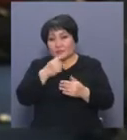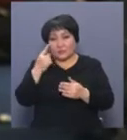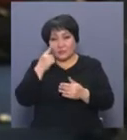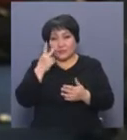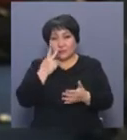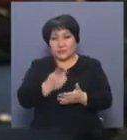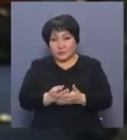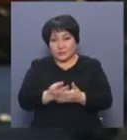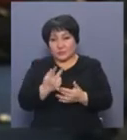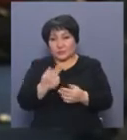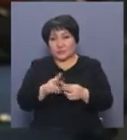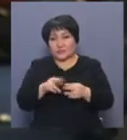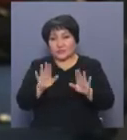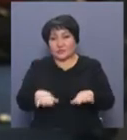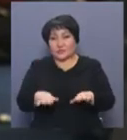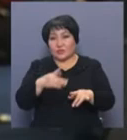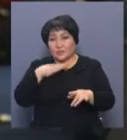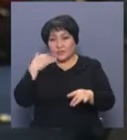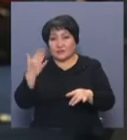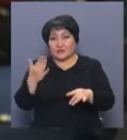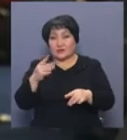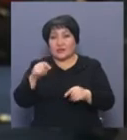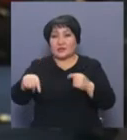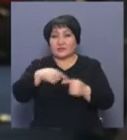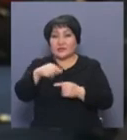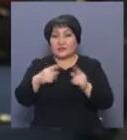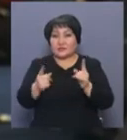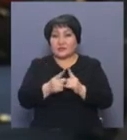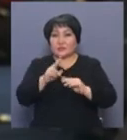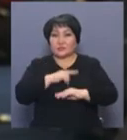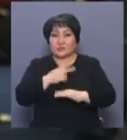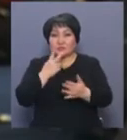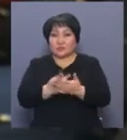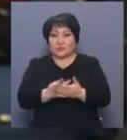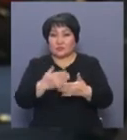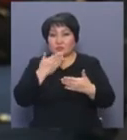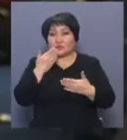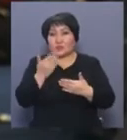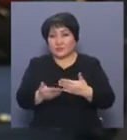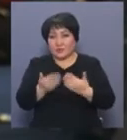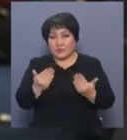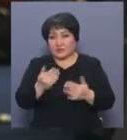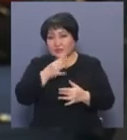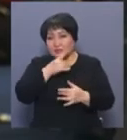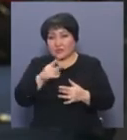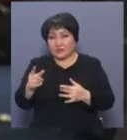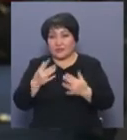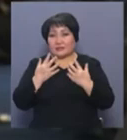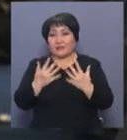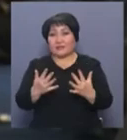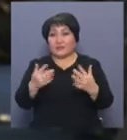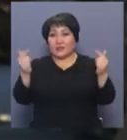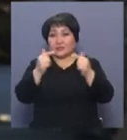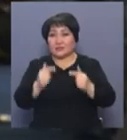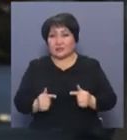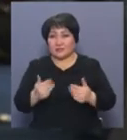мынау кәсіпкерлермен кездесіп, жұмыстың түрін сұрап, қазіргі заманның талабына сай, заманауи инновациялық